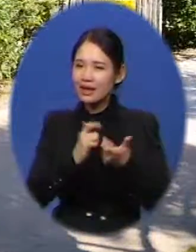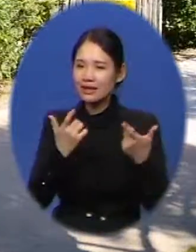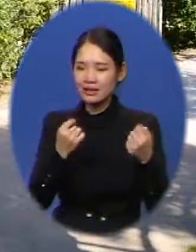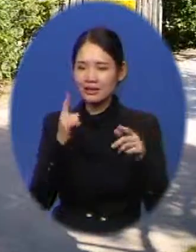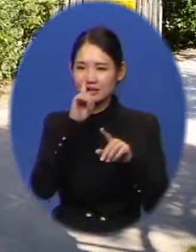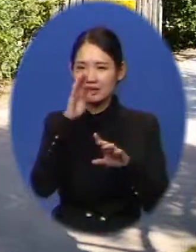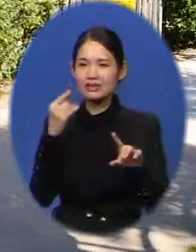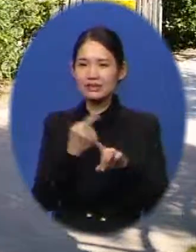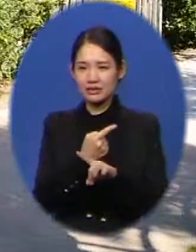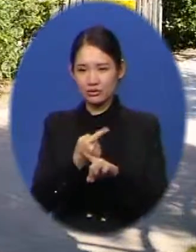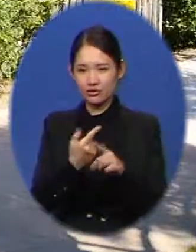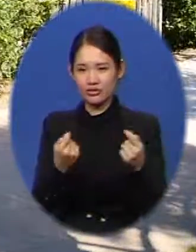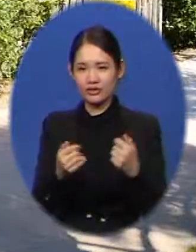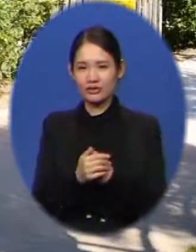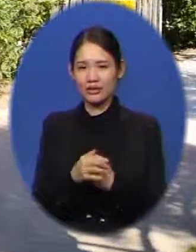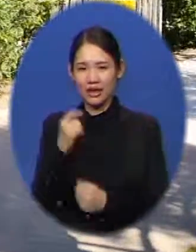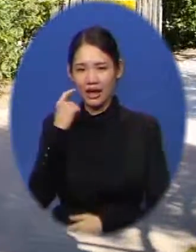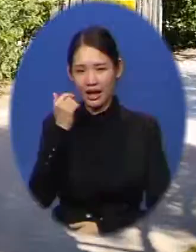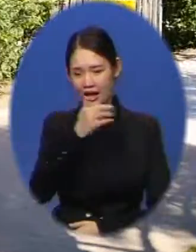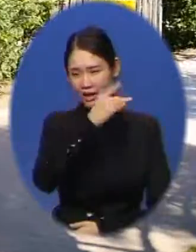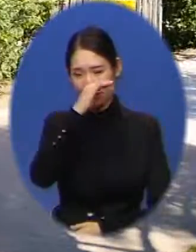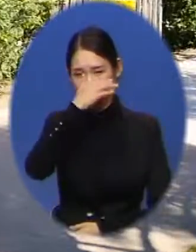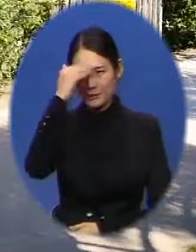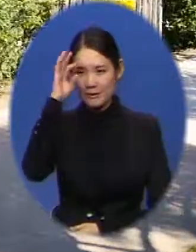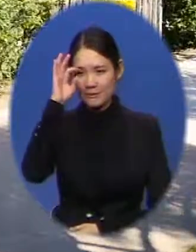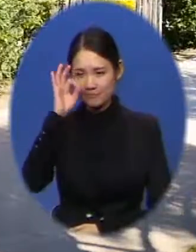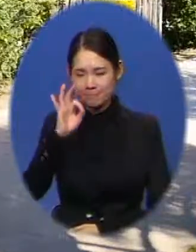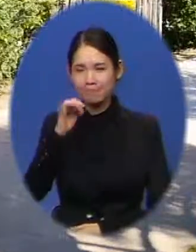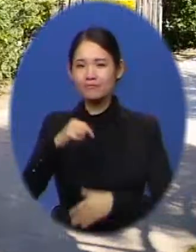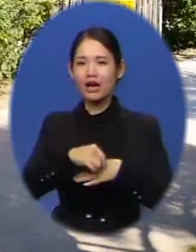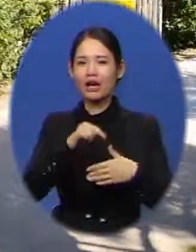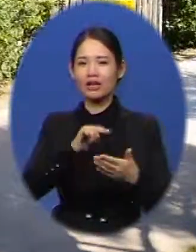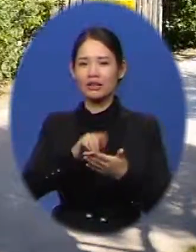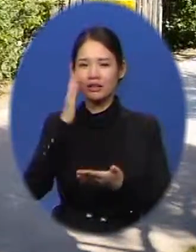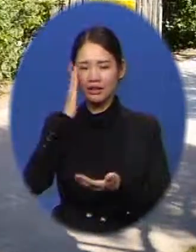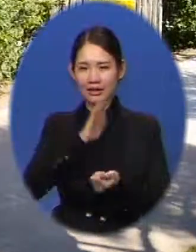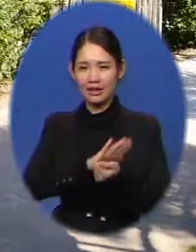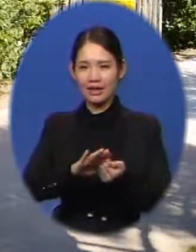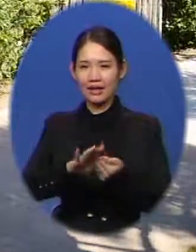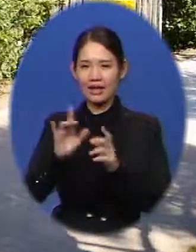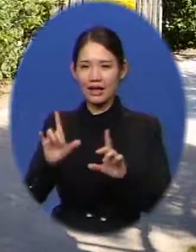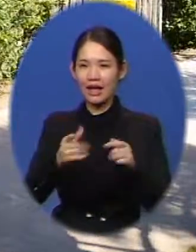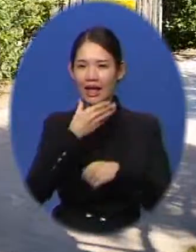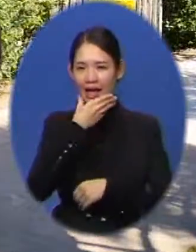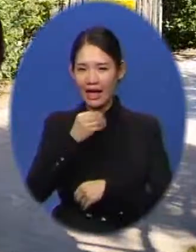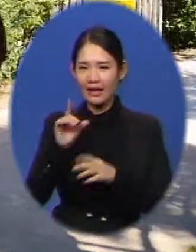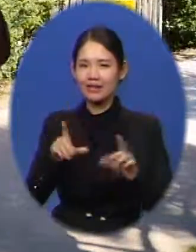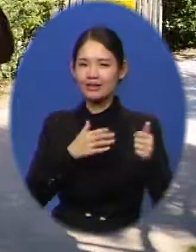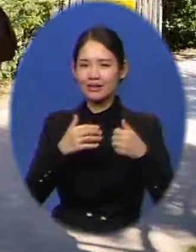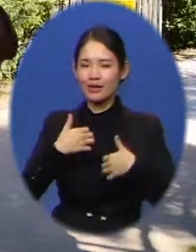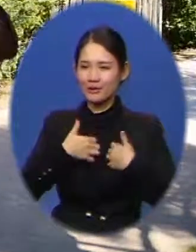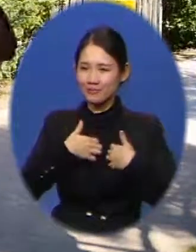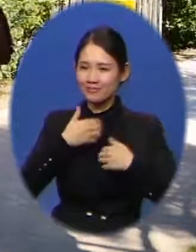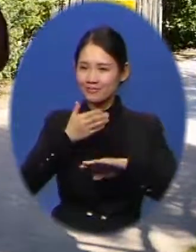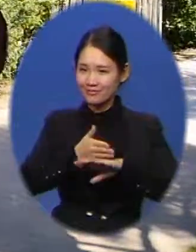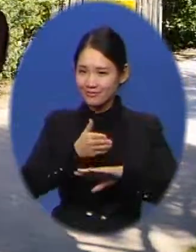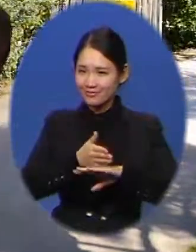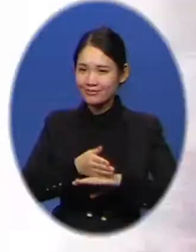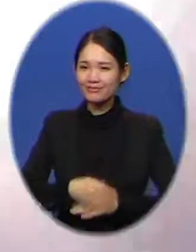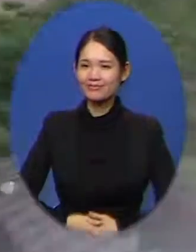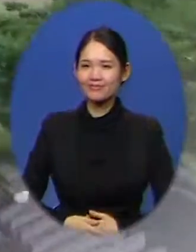이렇게 아름다운 경치를 보시고 마음을 닦고 행복한 삶을 살기를 바라요. 반가웠습니다. 네, 감사합니다. 감사합니다. 반가웠어요.